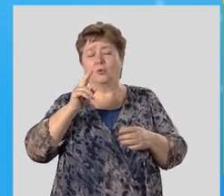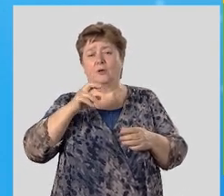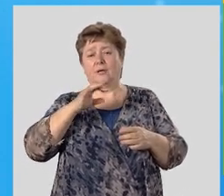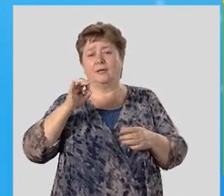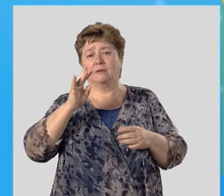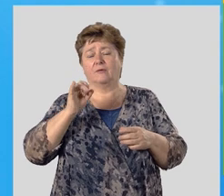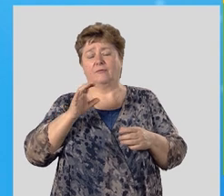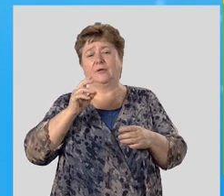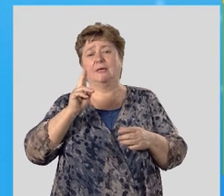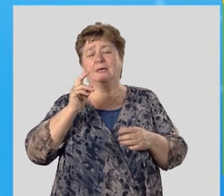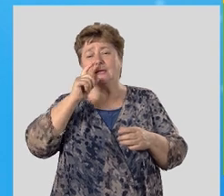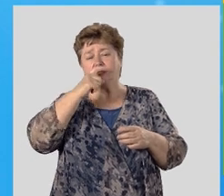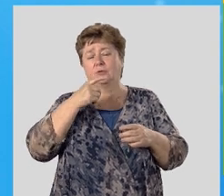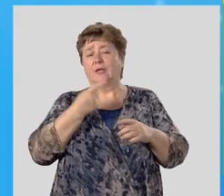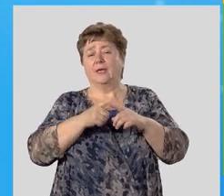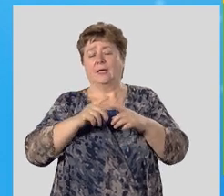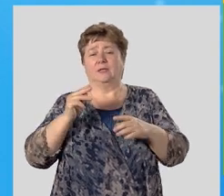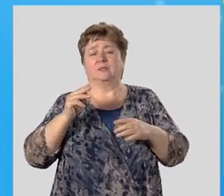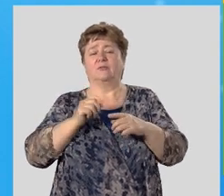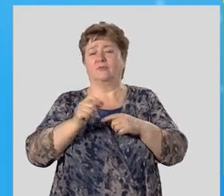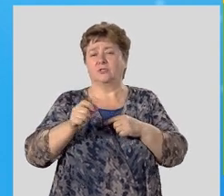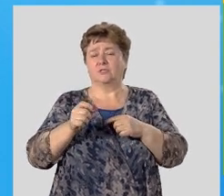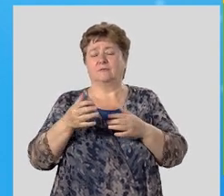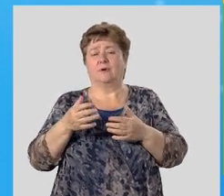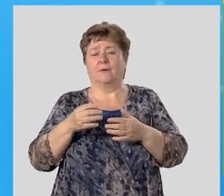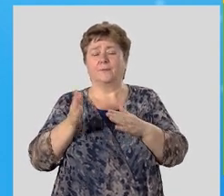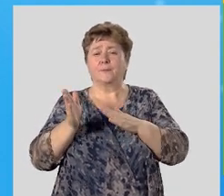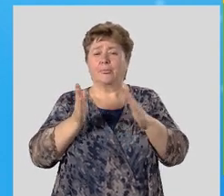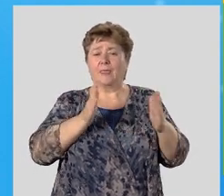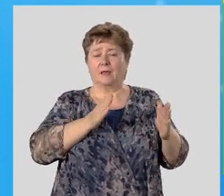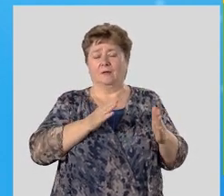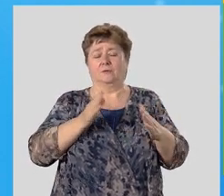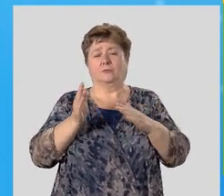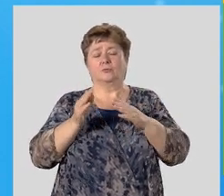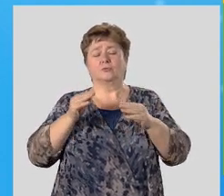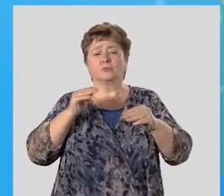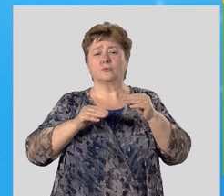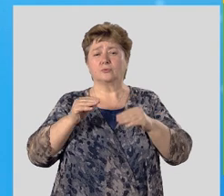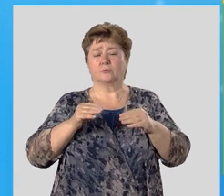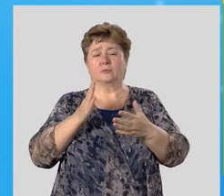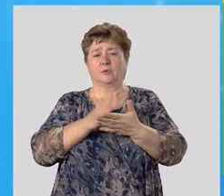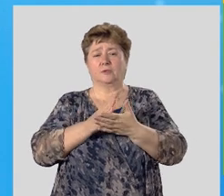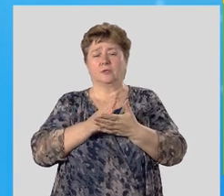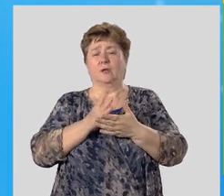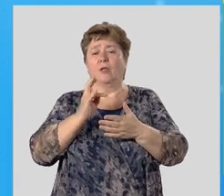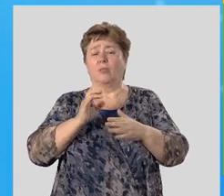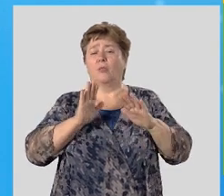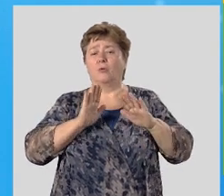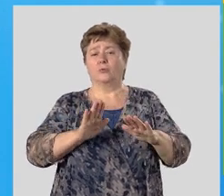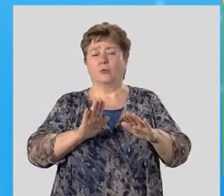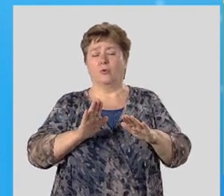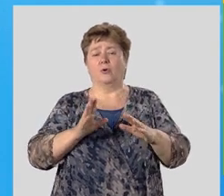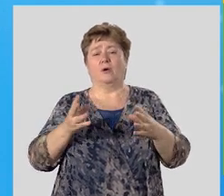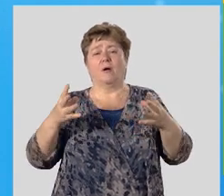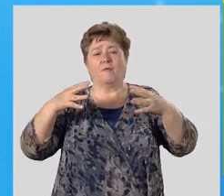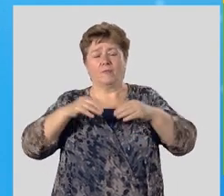кислоты. Эти вещества образуют упорядоченные структуры. Но только